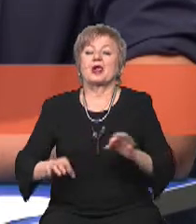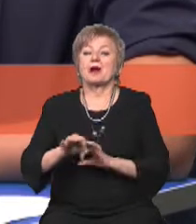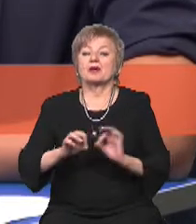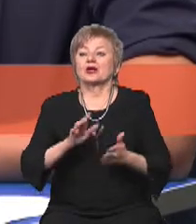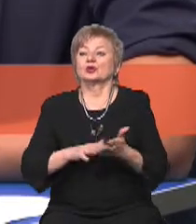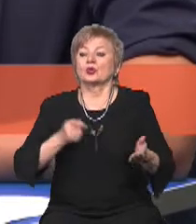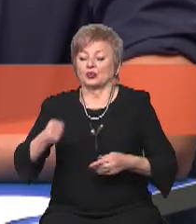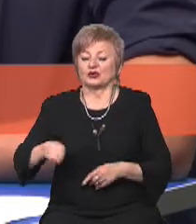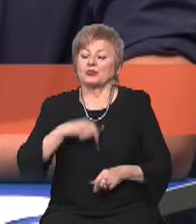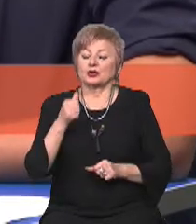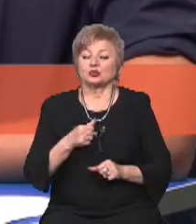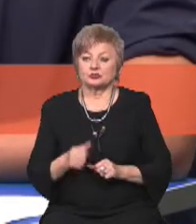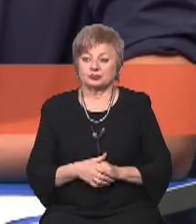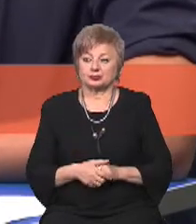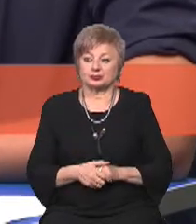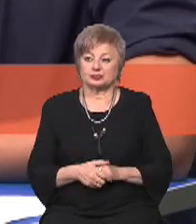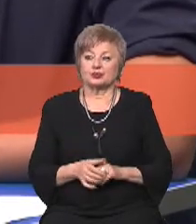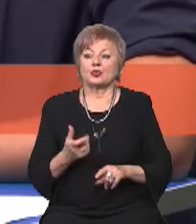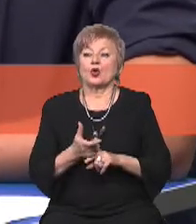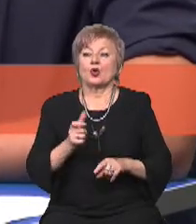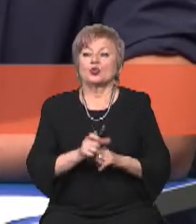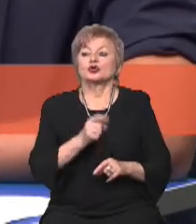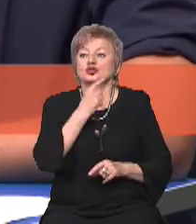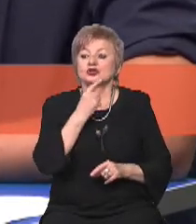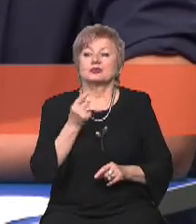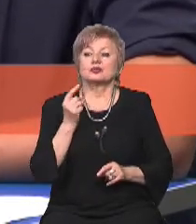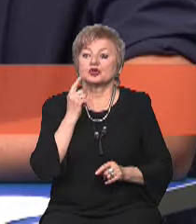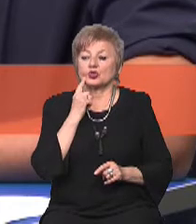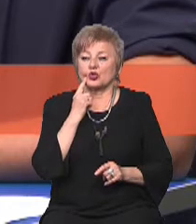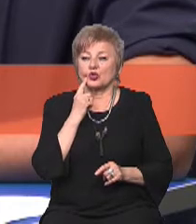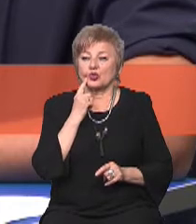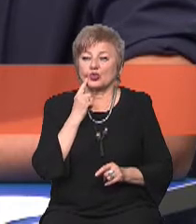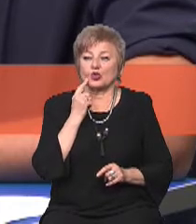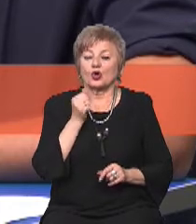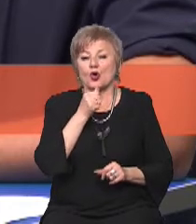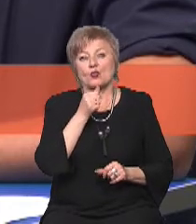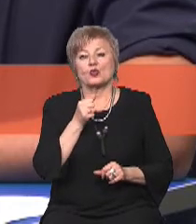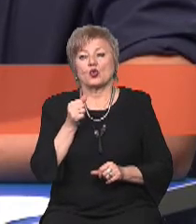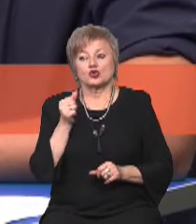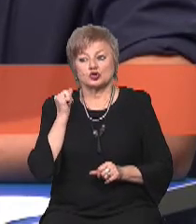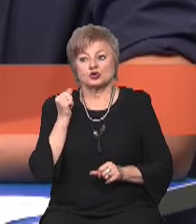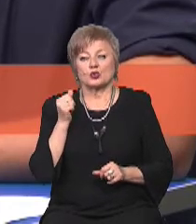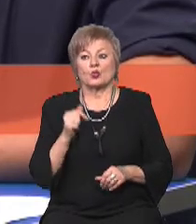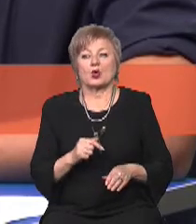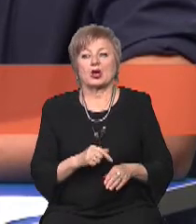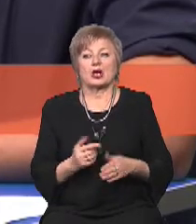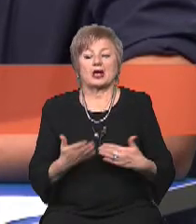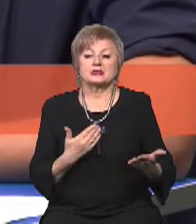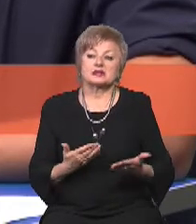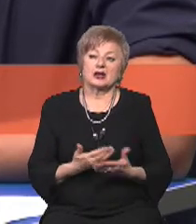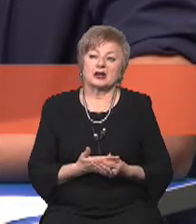конкурс цього року? Дуже багато цьогоріч проєктів стосуються